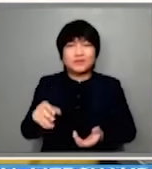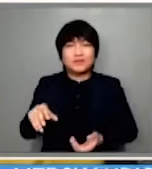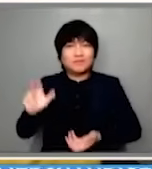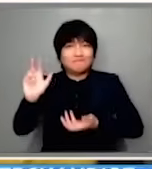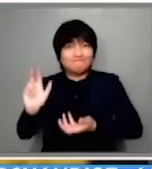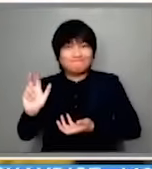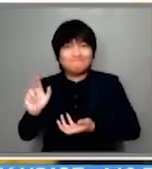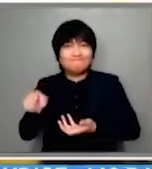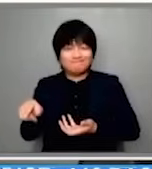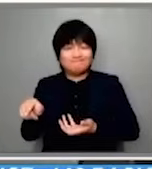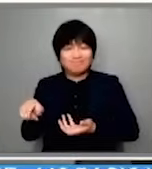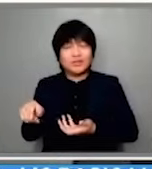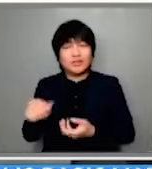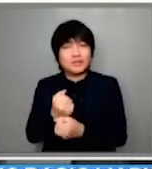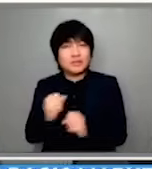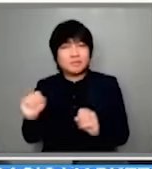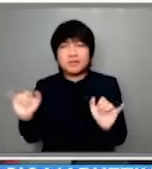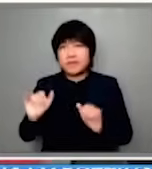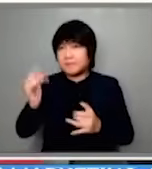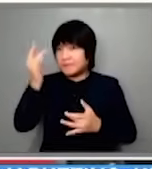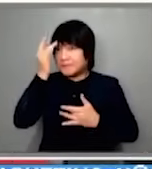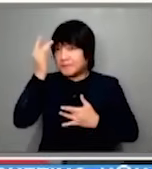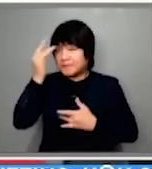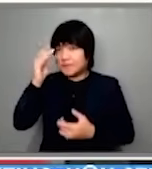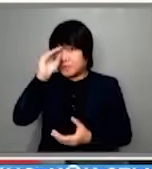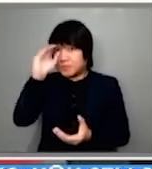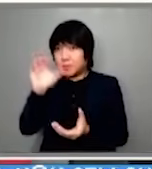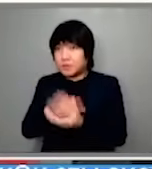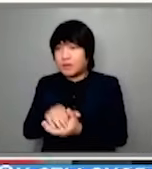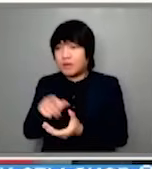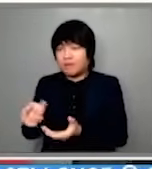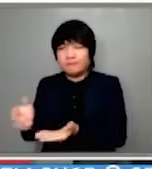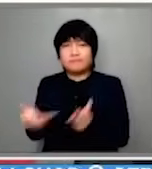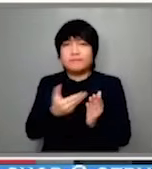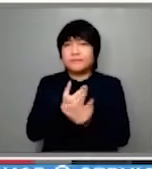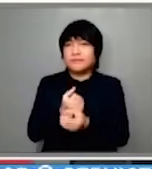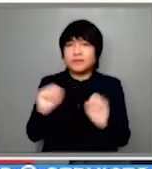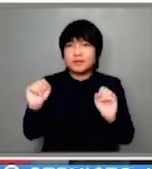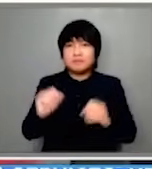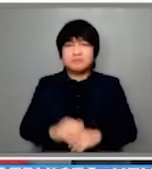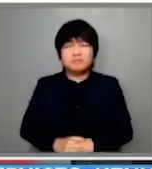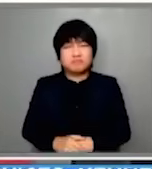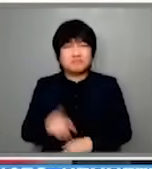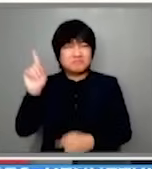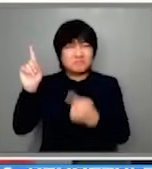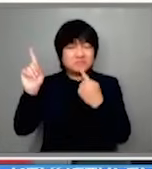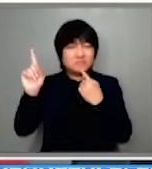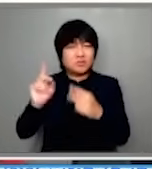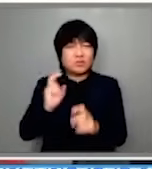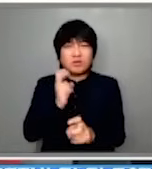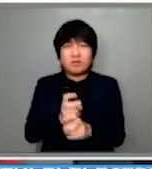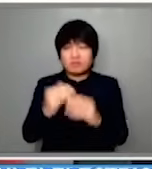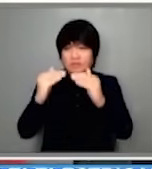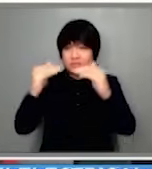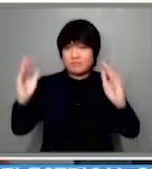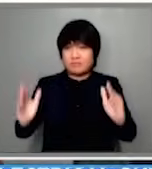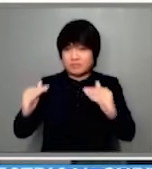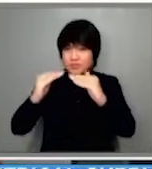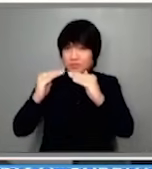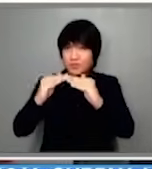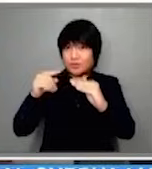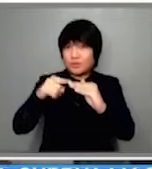kanyang mister na may sakit. Ay, napakahirap talaga. Yung bahay namin na nasunog, kapapalit lang ng bubong noon. 30 mil ang ginasto